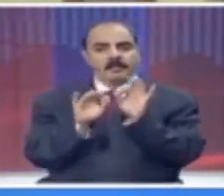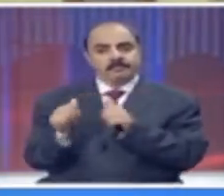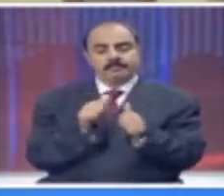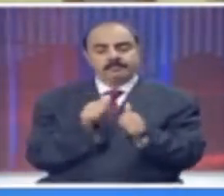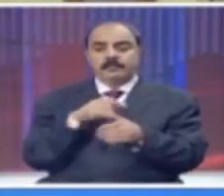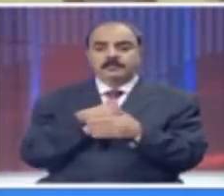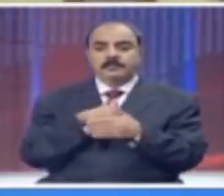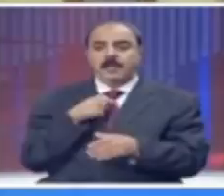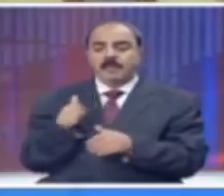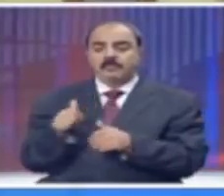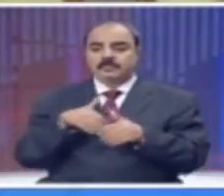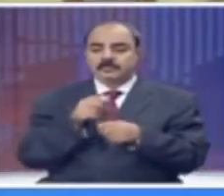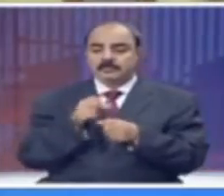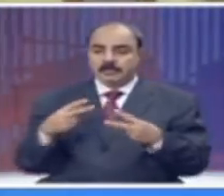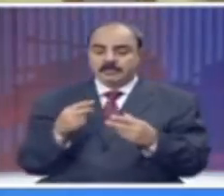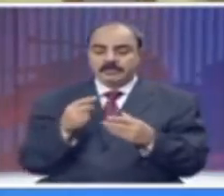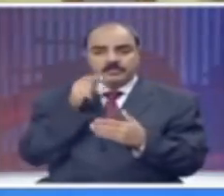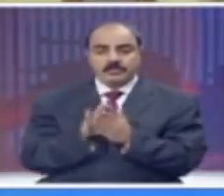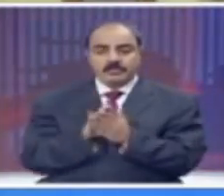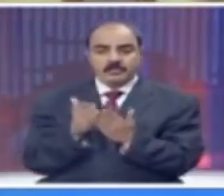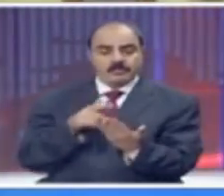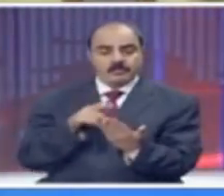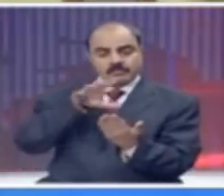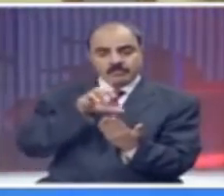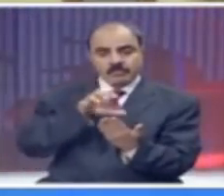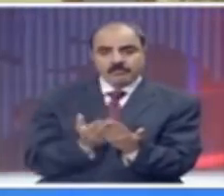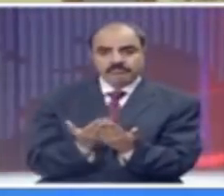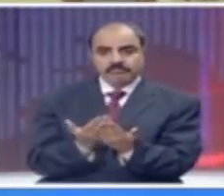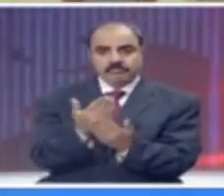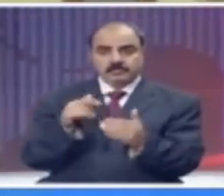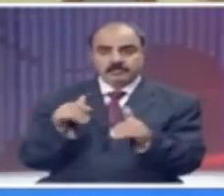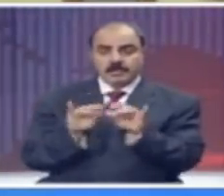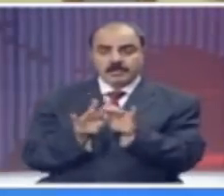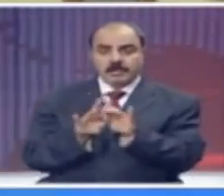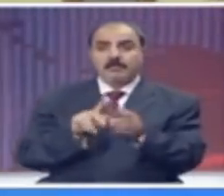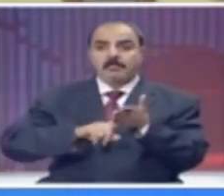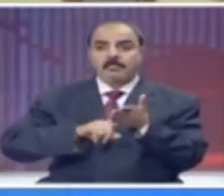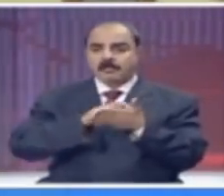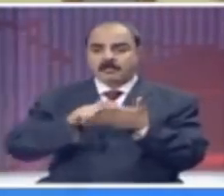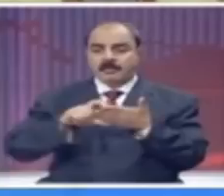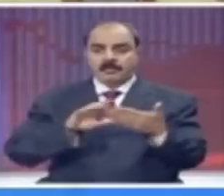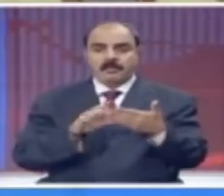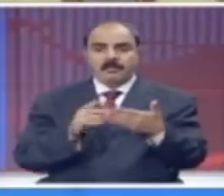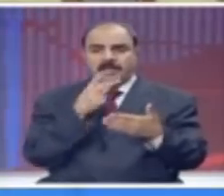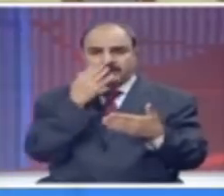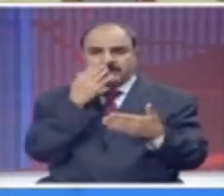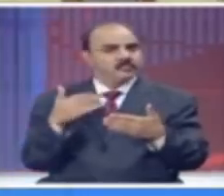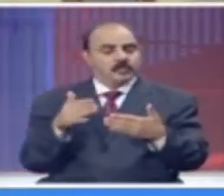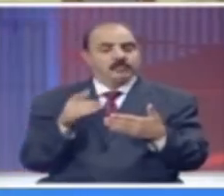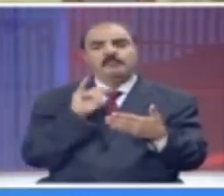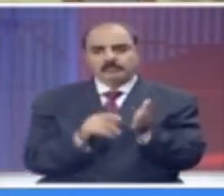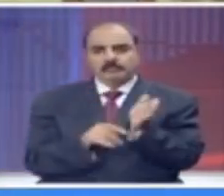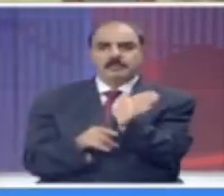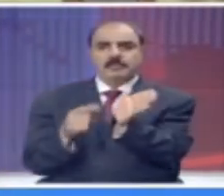هذه الاستمارات وأيضا بيطبع صورة من جواز سفر، ولابد أنه هو يكون صالح. بطاقة الرقم القومي مش لازم تكون صالحة، ممكن تكون